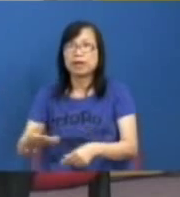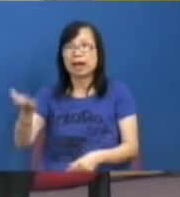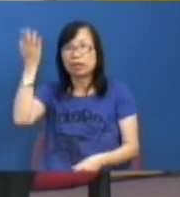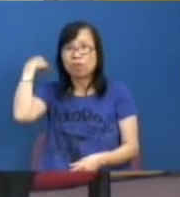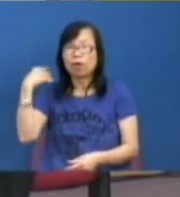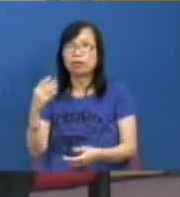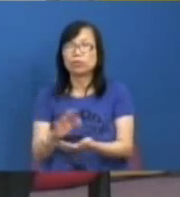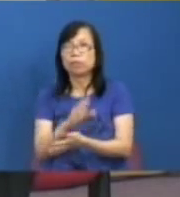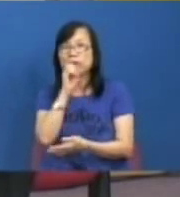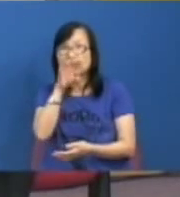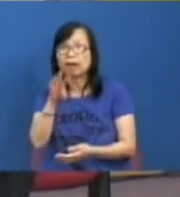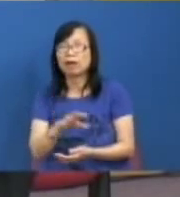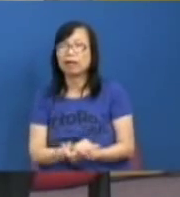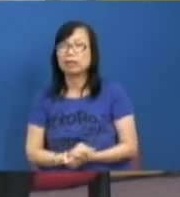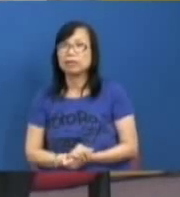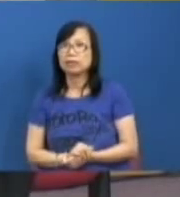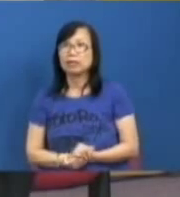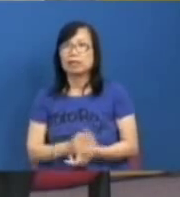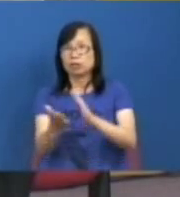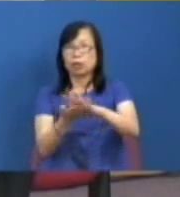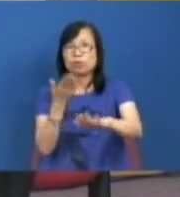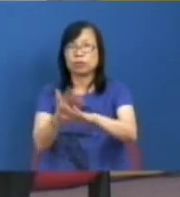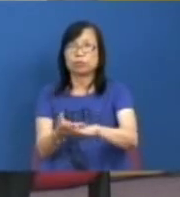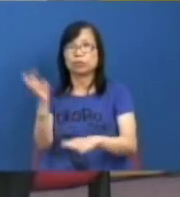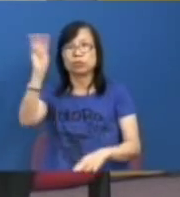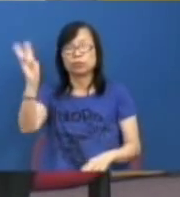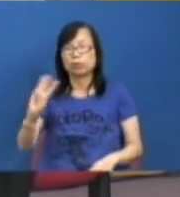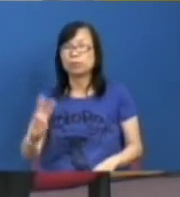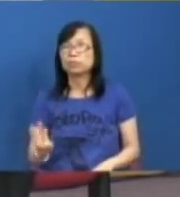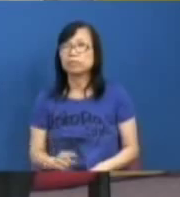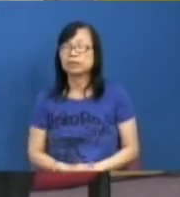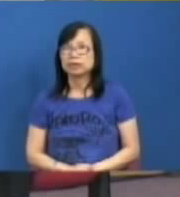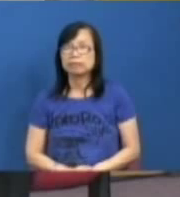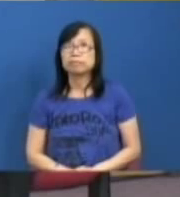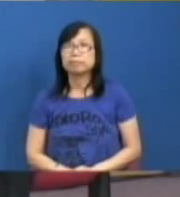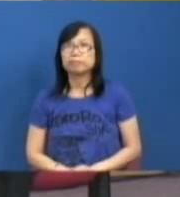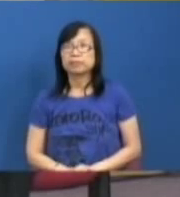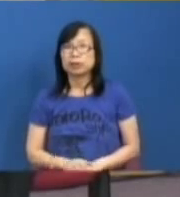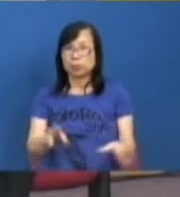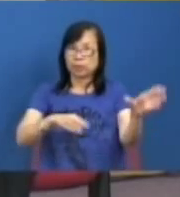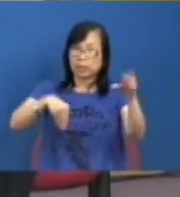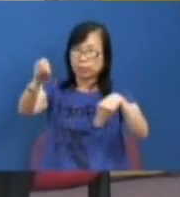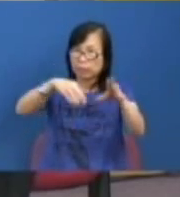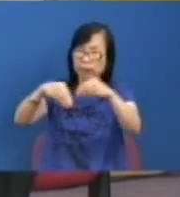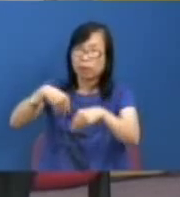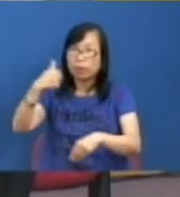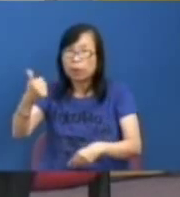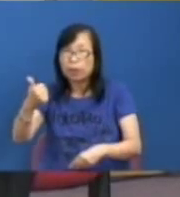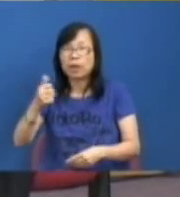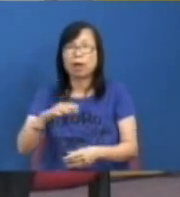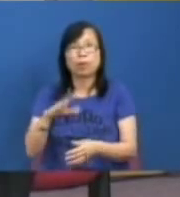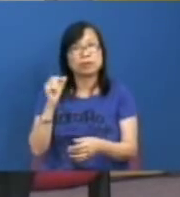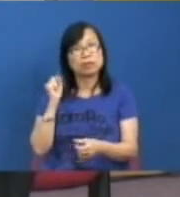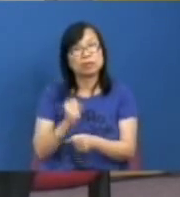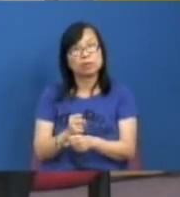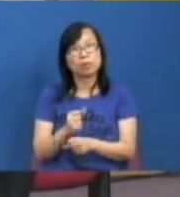一直都話咧，其實呢啲係即係再用水啊、或者即係我哋second round 啦嚇。咁如果收集得好佢，可以愛做埋